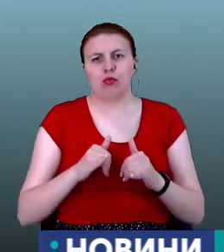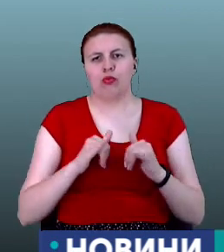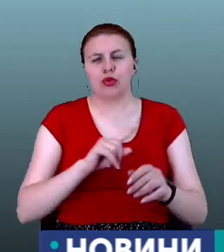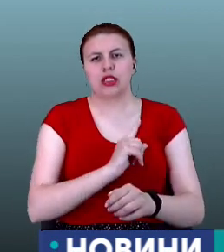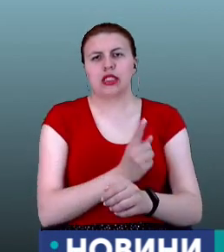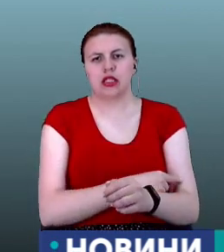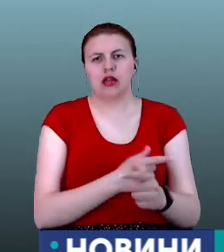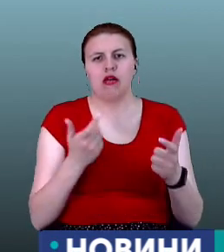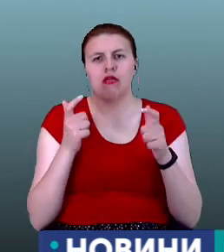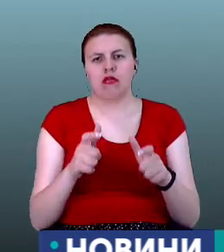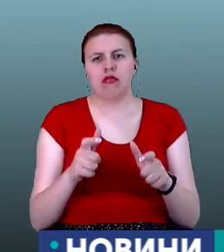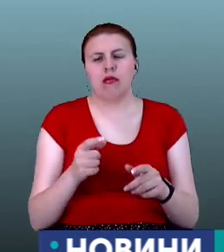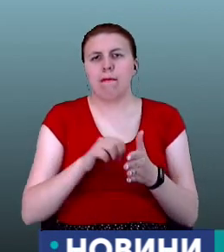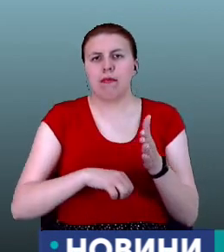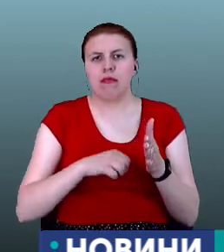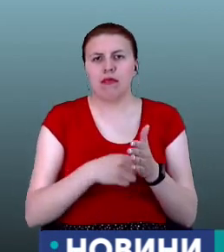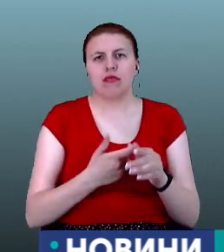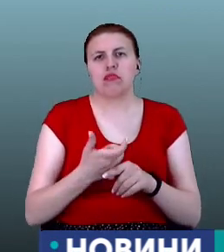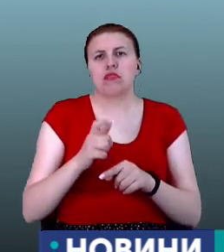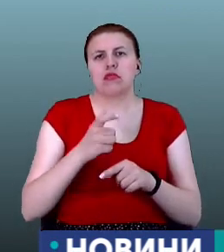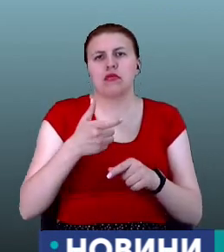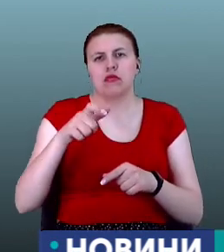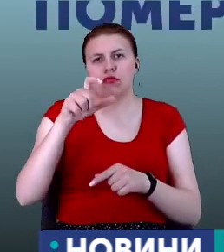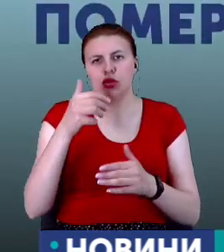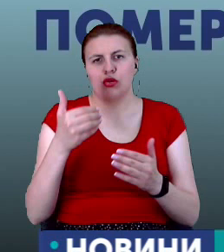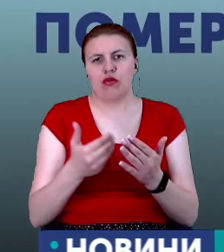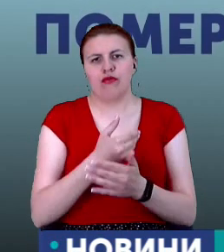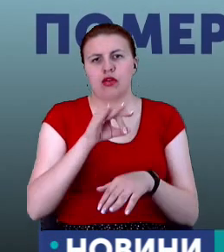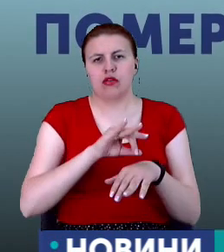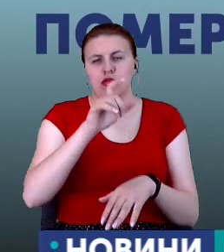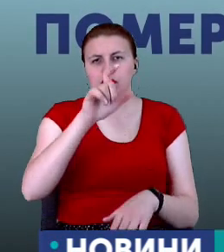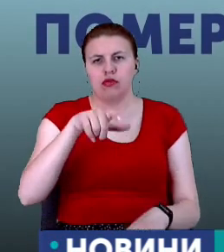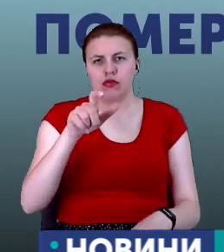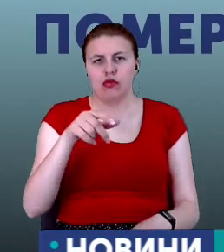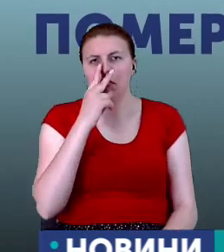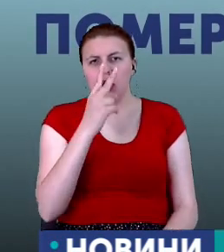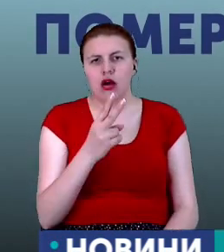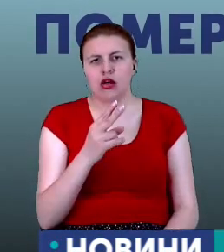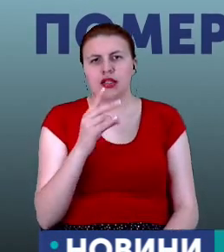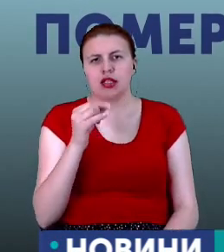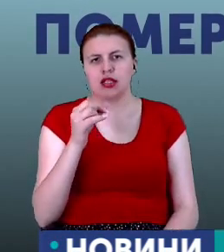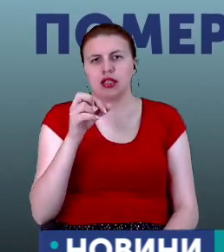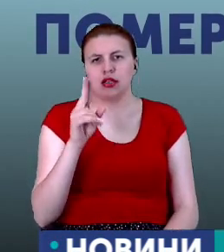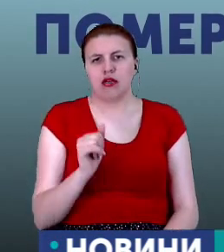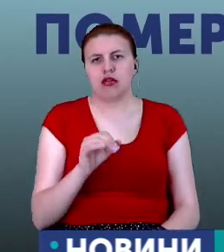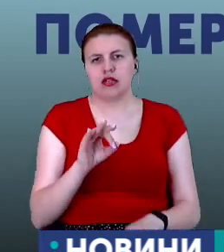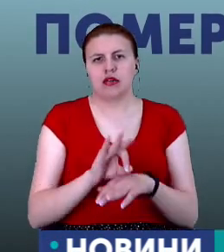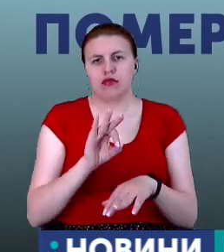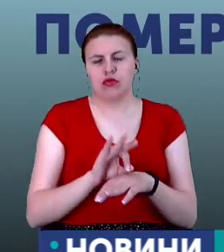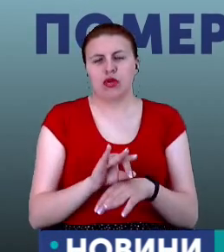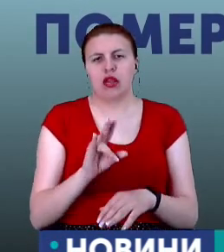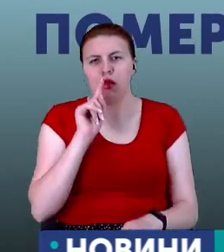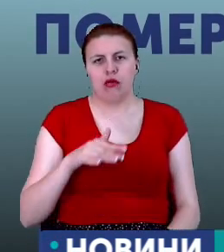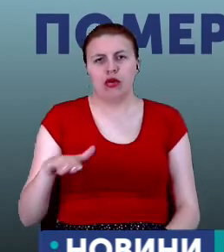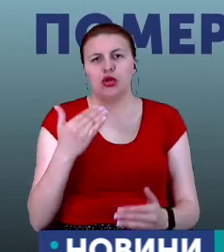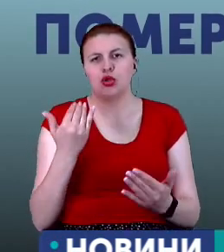через збільшення нових інфікованих. На цій карті ви бачите статистику захворювання на Луганщині. Сьогодні підтвердили 6 нових хворих